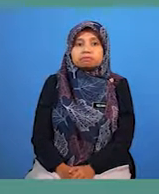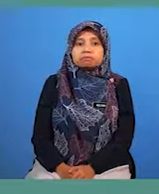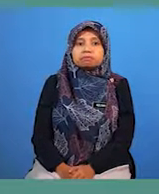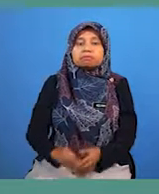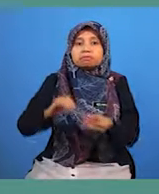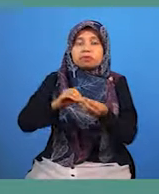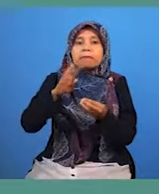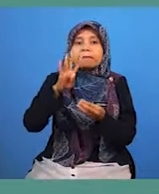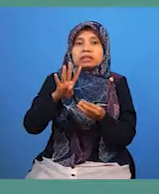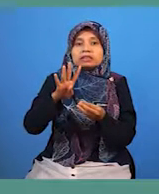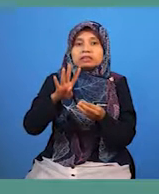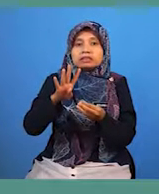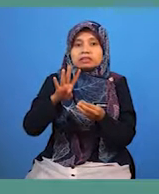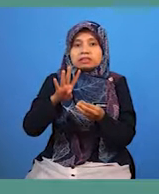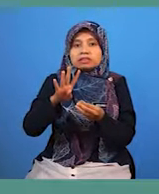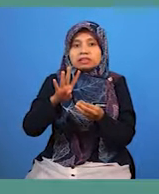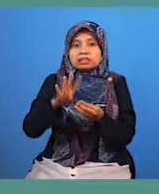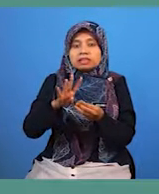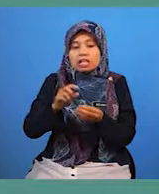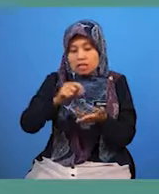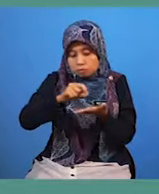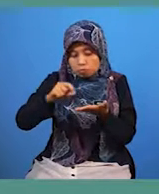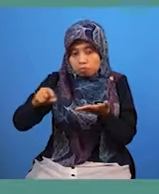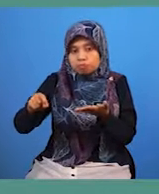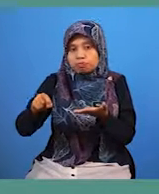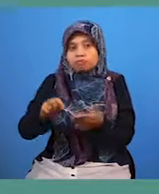Peralatan yang keempat adalah alat tulis.